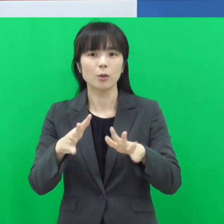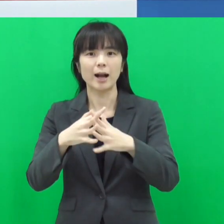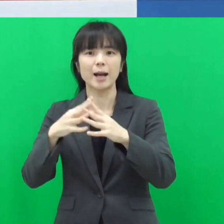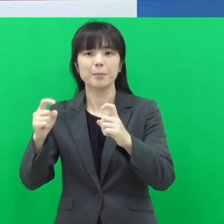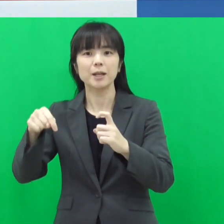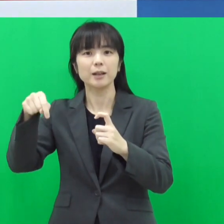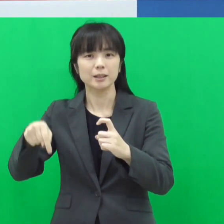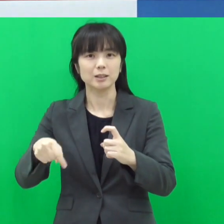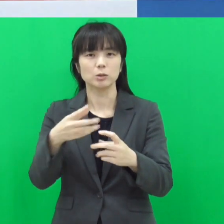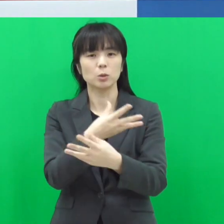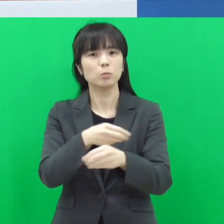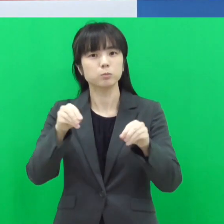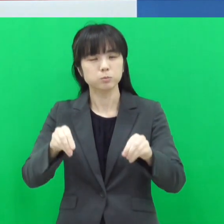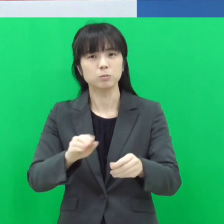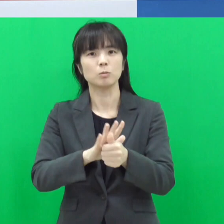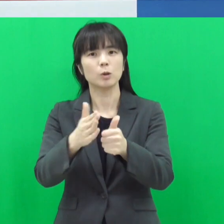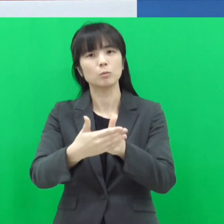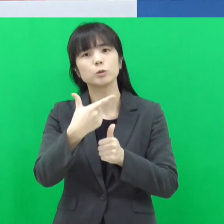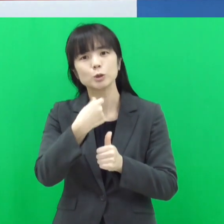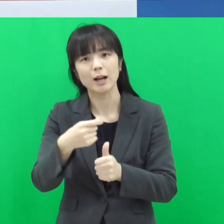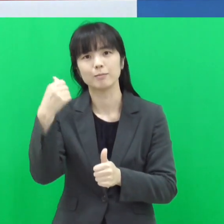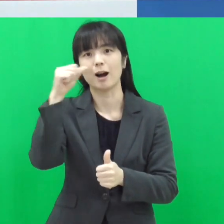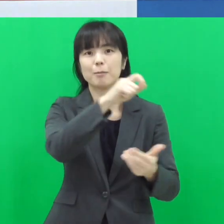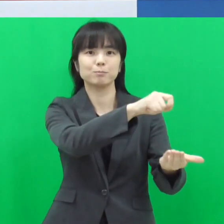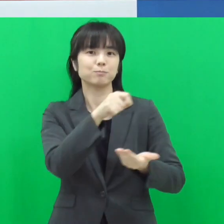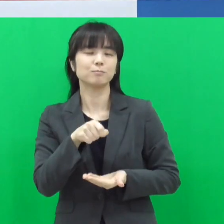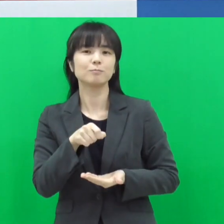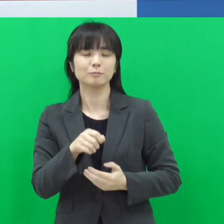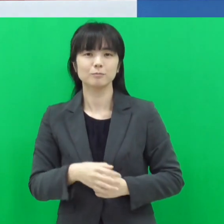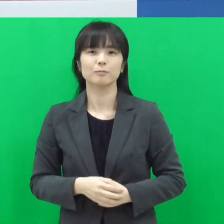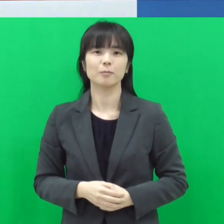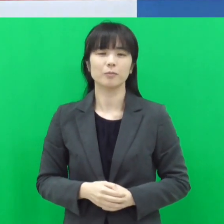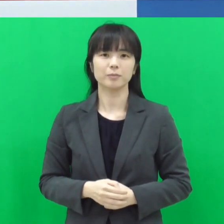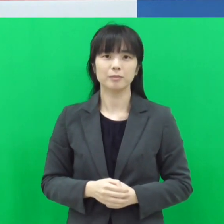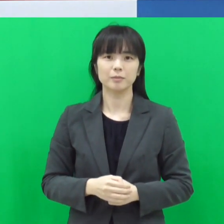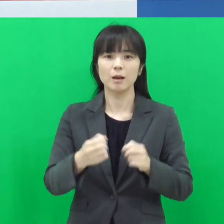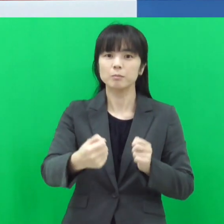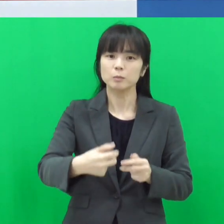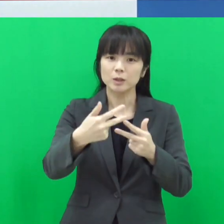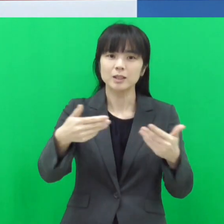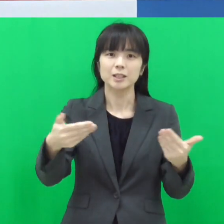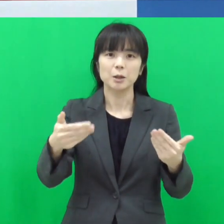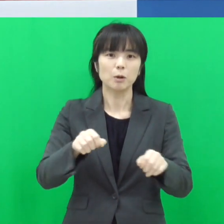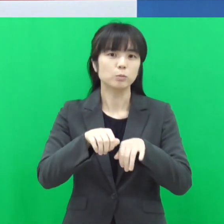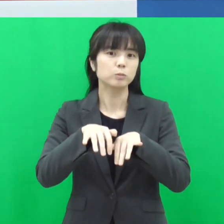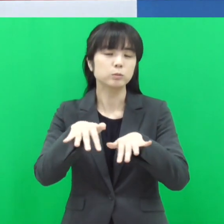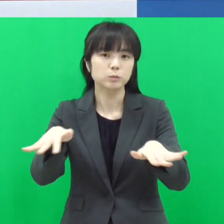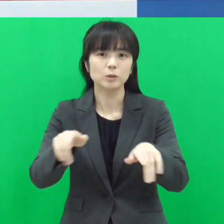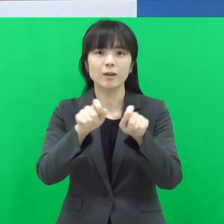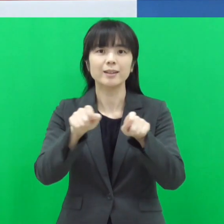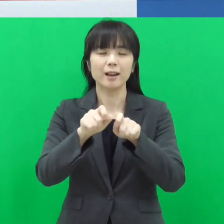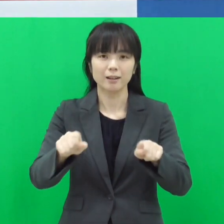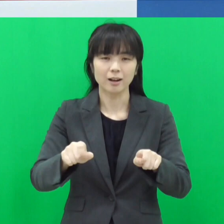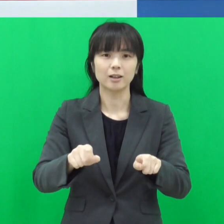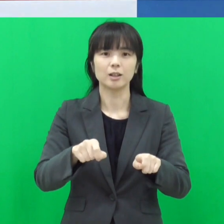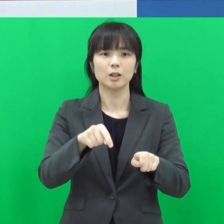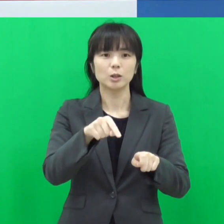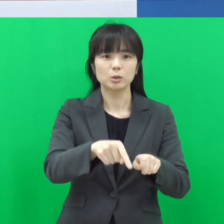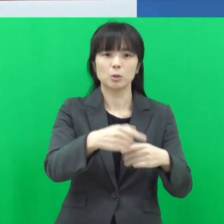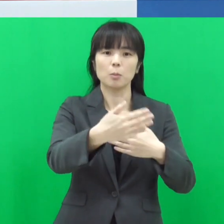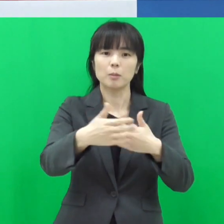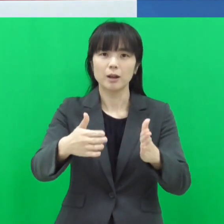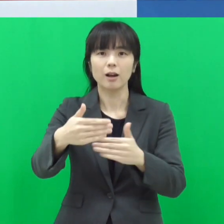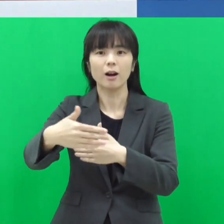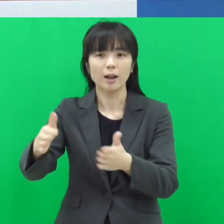たいとのご提案をいただきました。テレワークの普及により、サテライトオフィスを利用されている方々の中には、働く